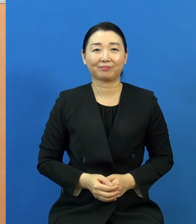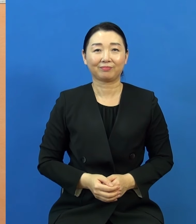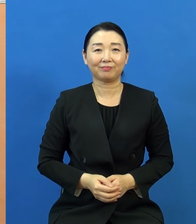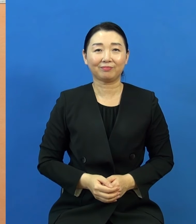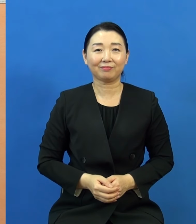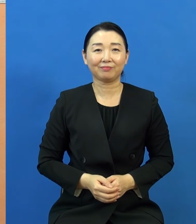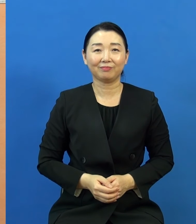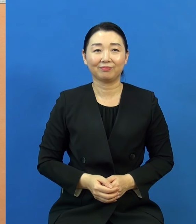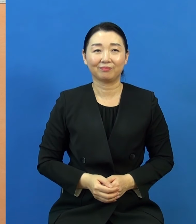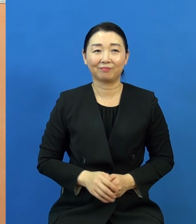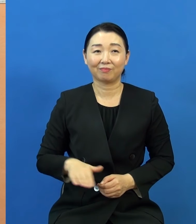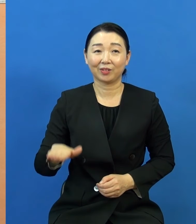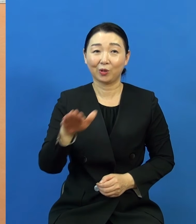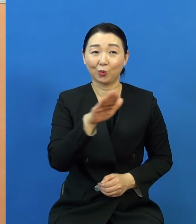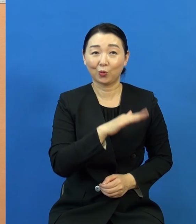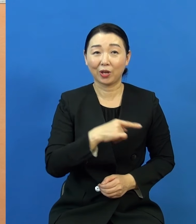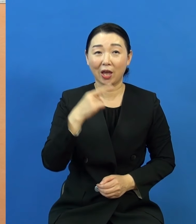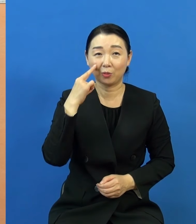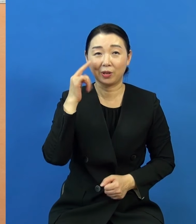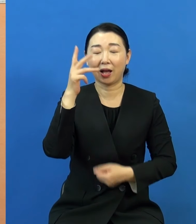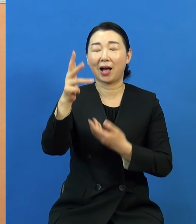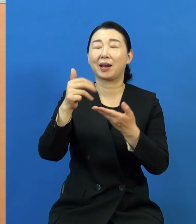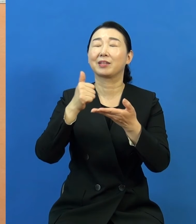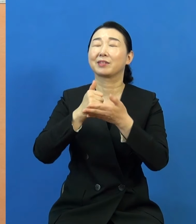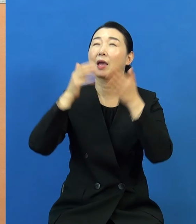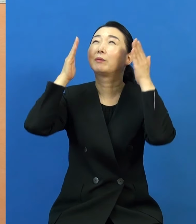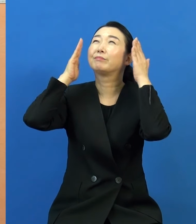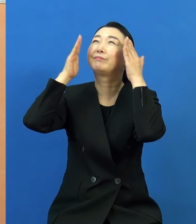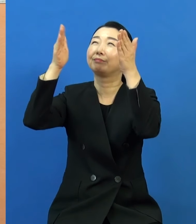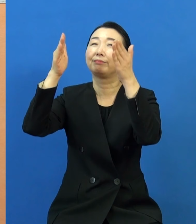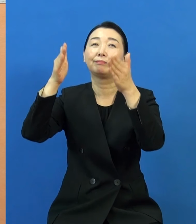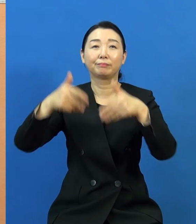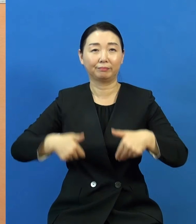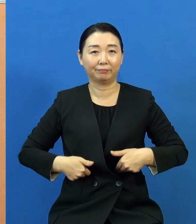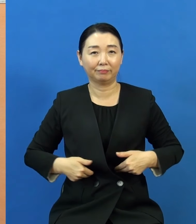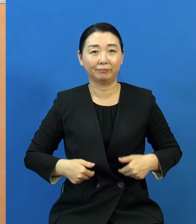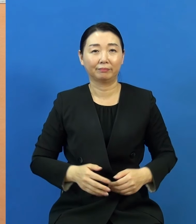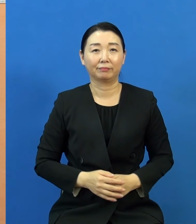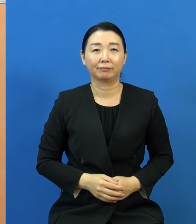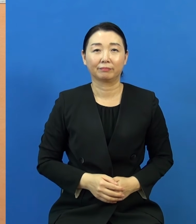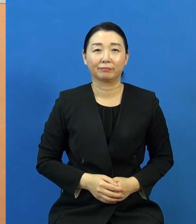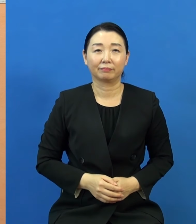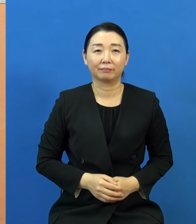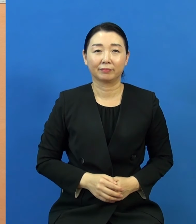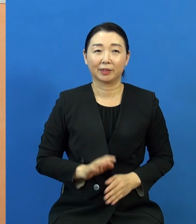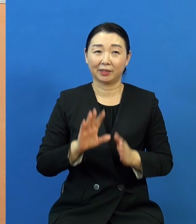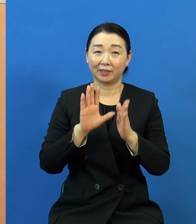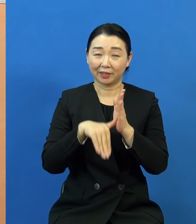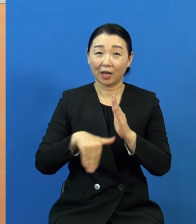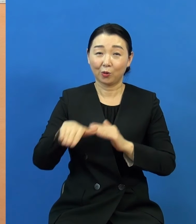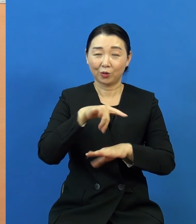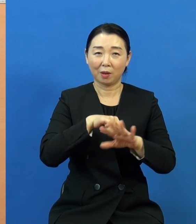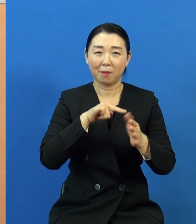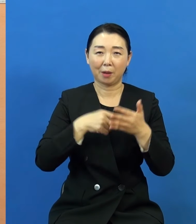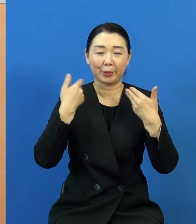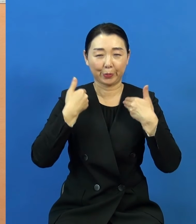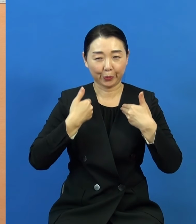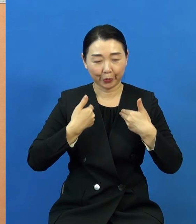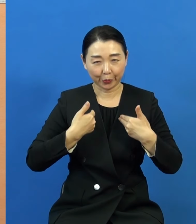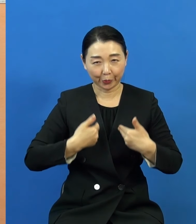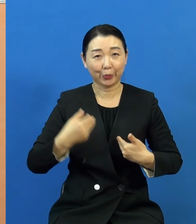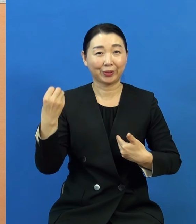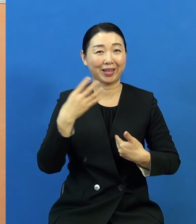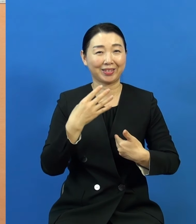우리의 눈을 그 하나님께 픽스 온 하는 것이죠. 그때 우리 마음의 고요를 되찾게 될 것입니다.